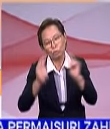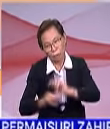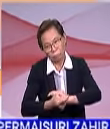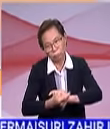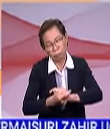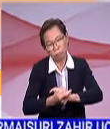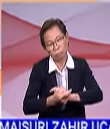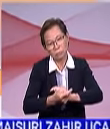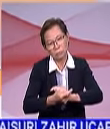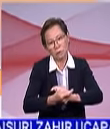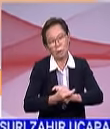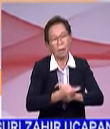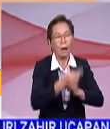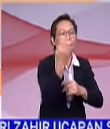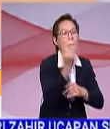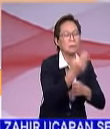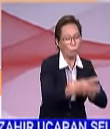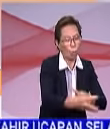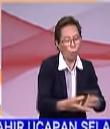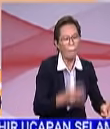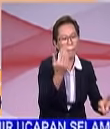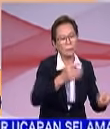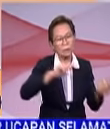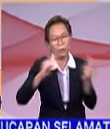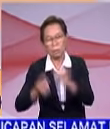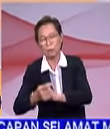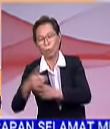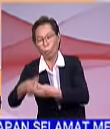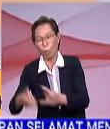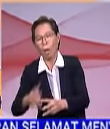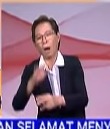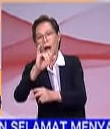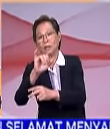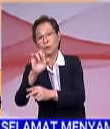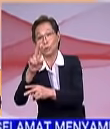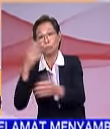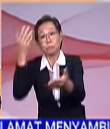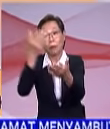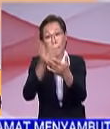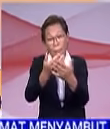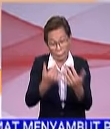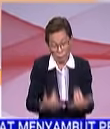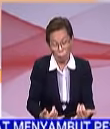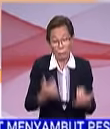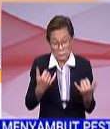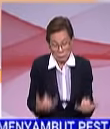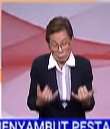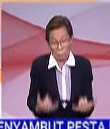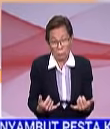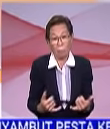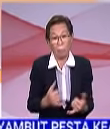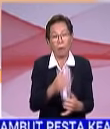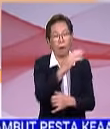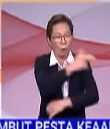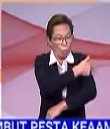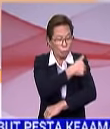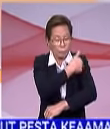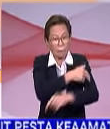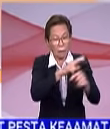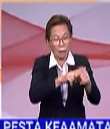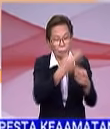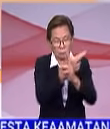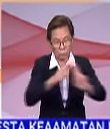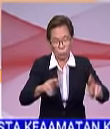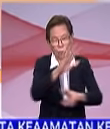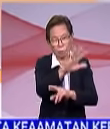fungsi lewat biasa menjadi What is you stuck kali ini awal sweater Tunggu ampe rahim adalah hak menyediakan